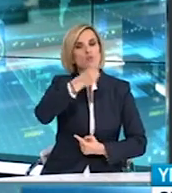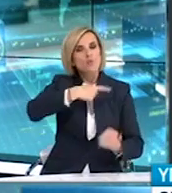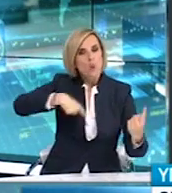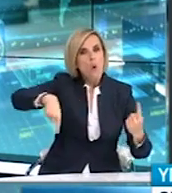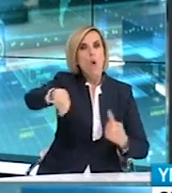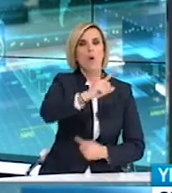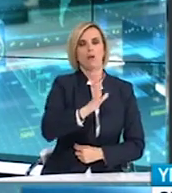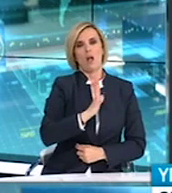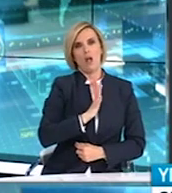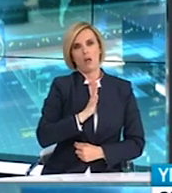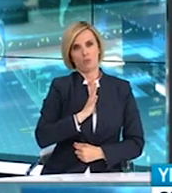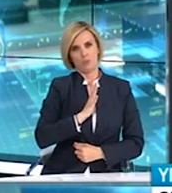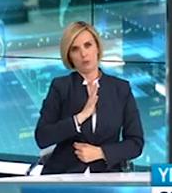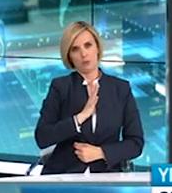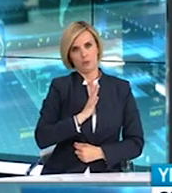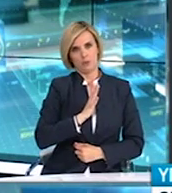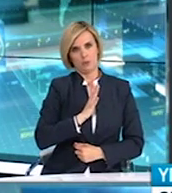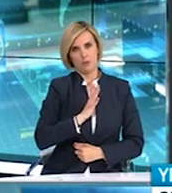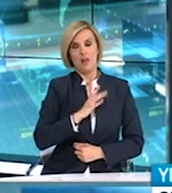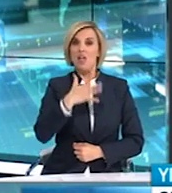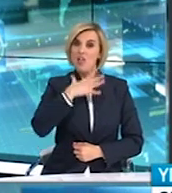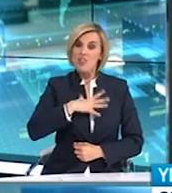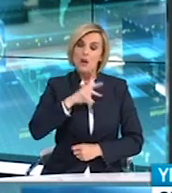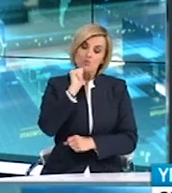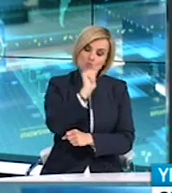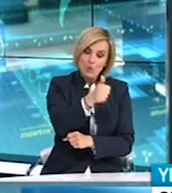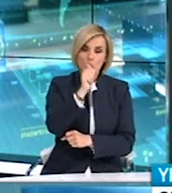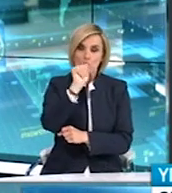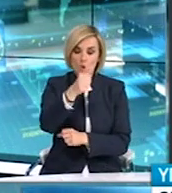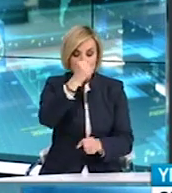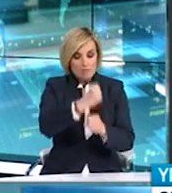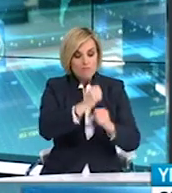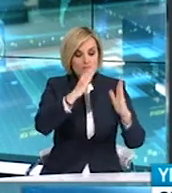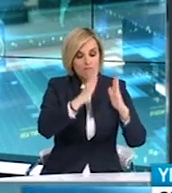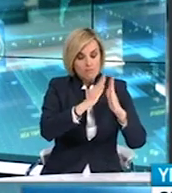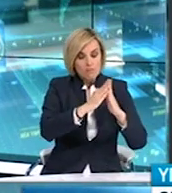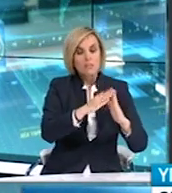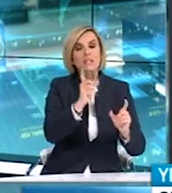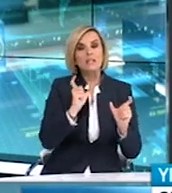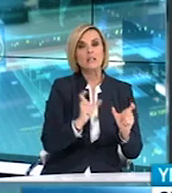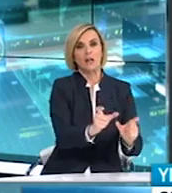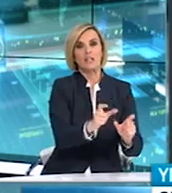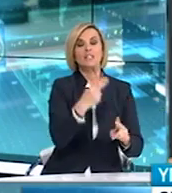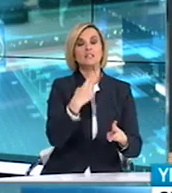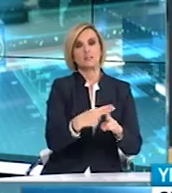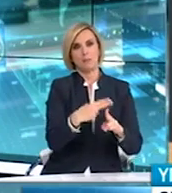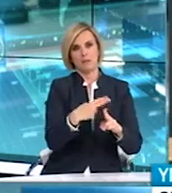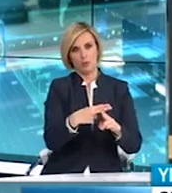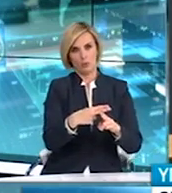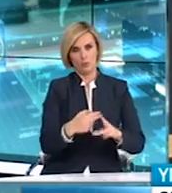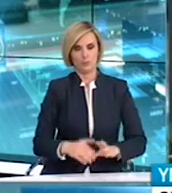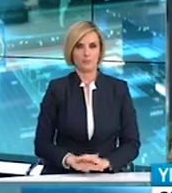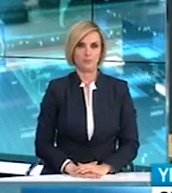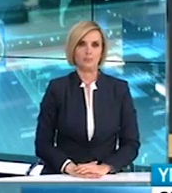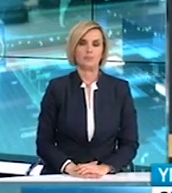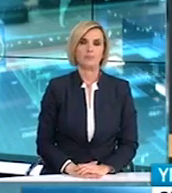μέσου πολίτη που έχει κληθεί να βρεθεί σε καραντίνα η σημαντικότητα του να παραμείνουν στο σπίτι. Να επανέλθω λιγάκι